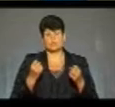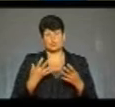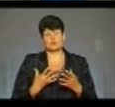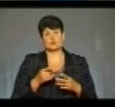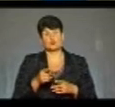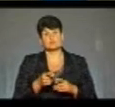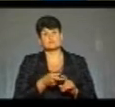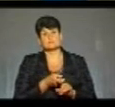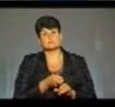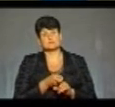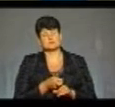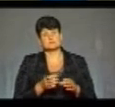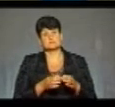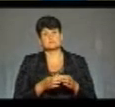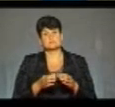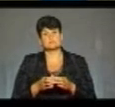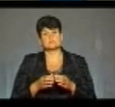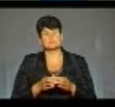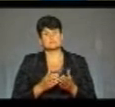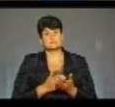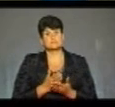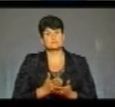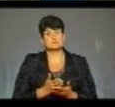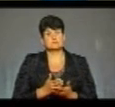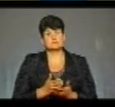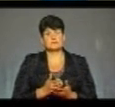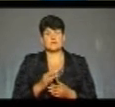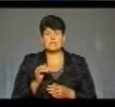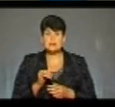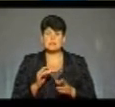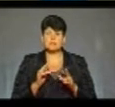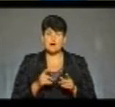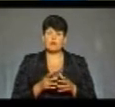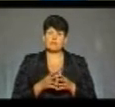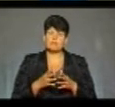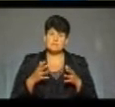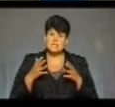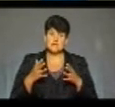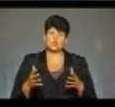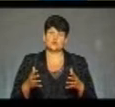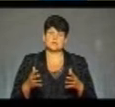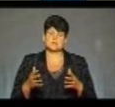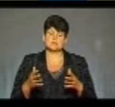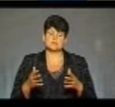його приналежність до тієї чи іншої політичної партії. І як і в більшості